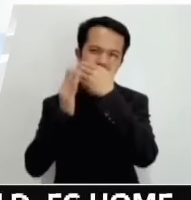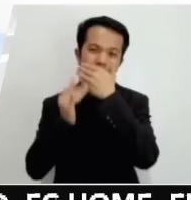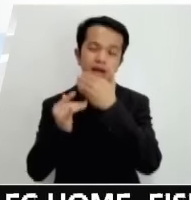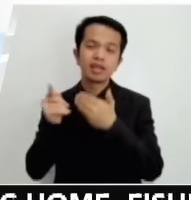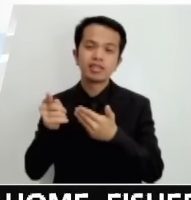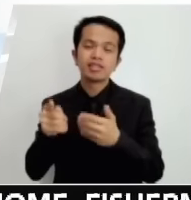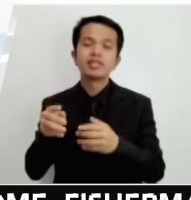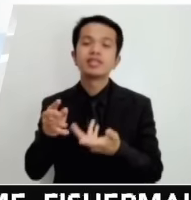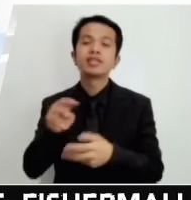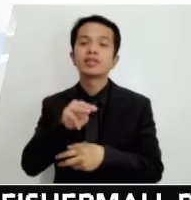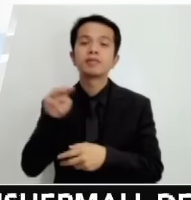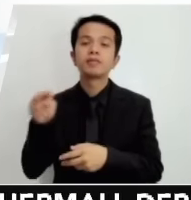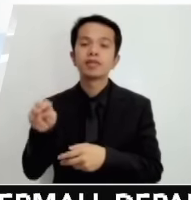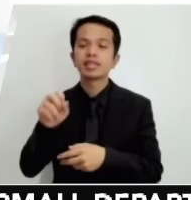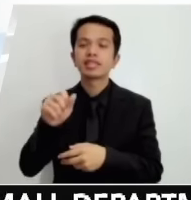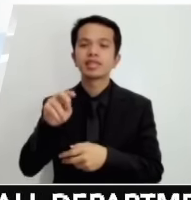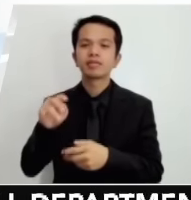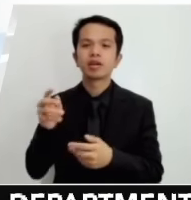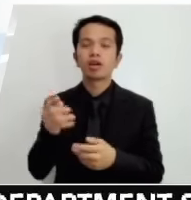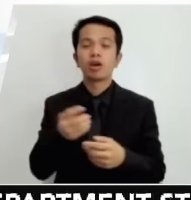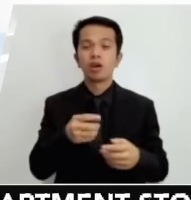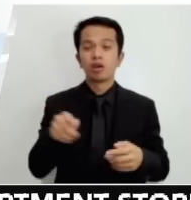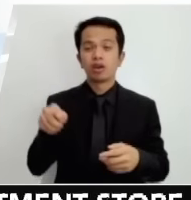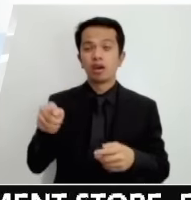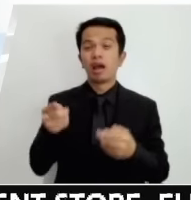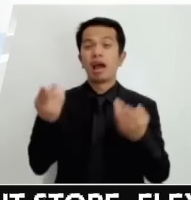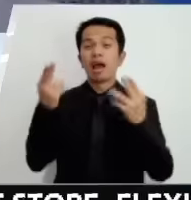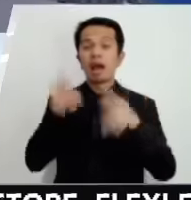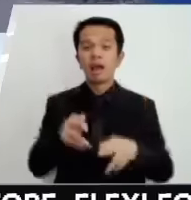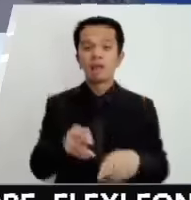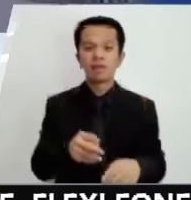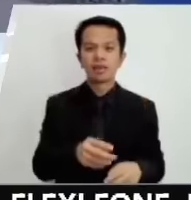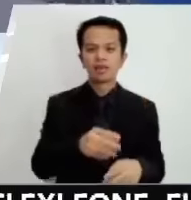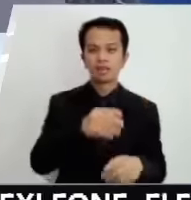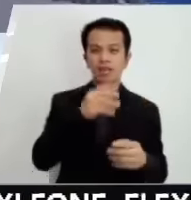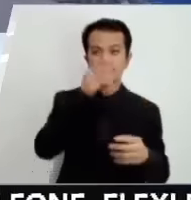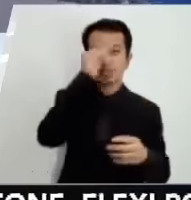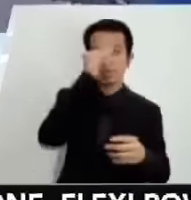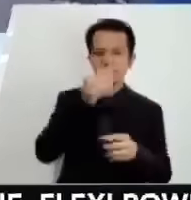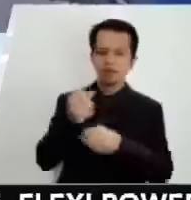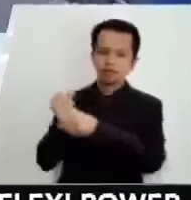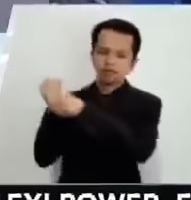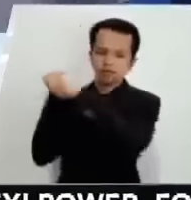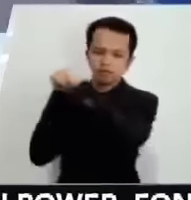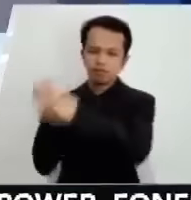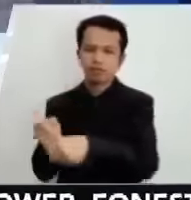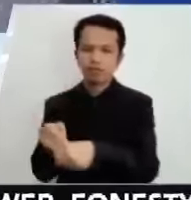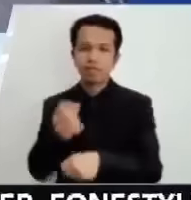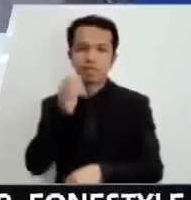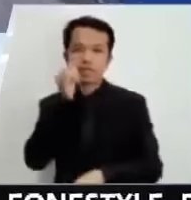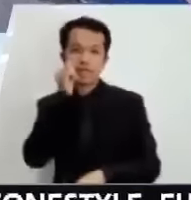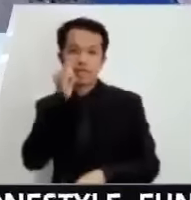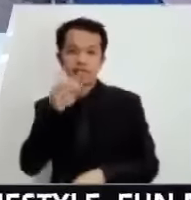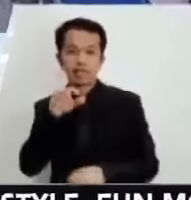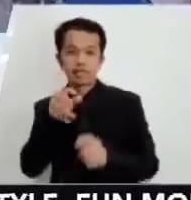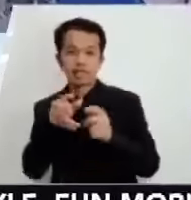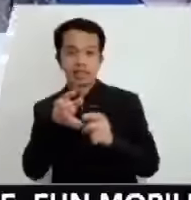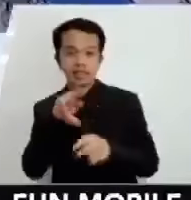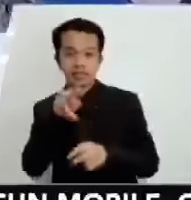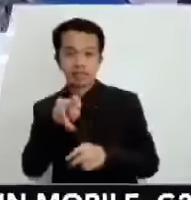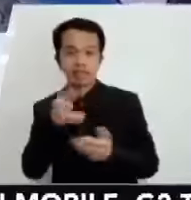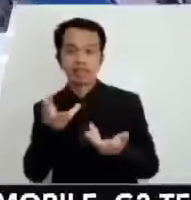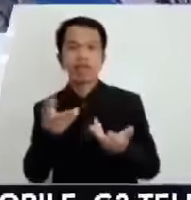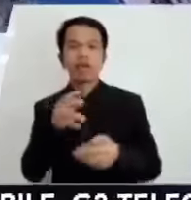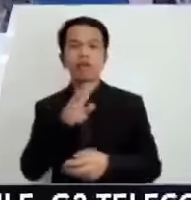pinalakol sa ulo matapos umanong mapagkamalang mangkukulam sa kuha ng CCTV sa Barangay 438 nitong Martes ng